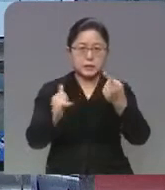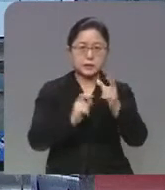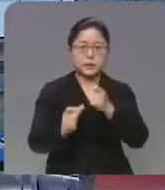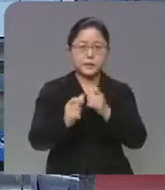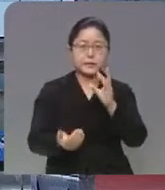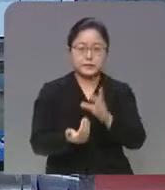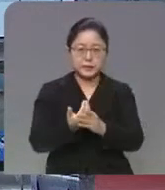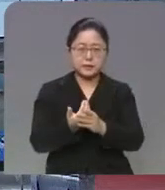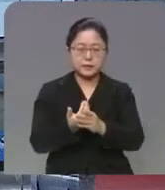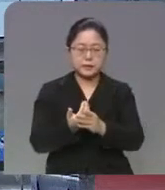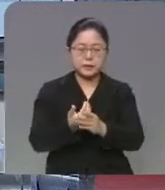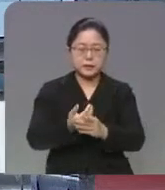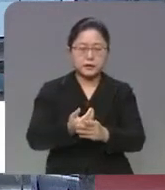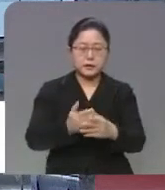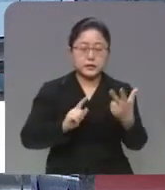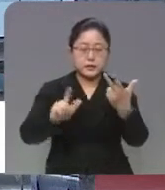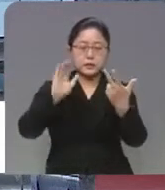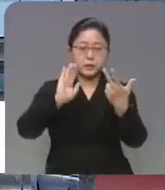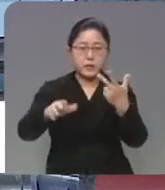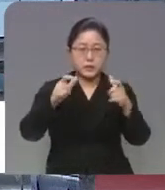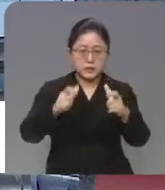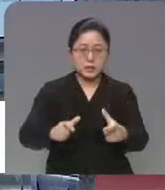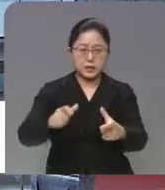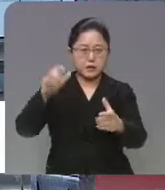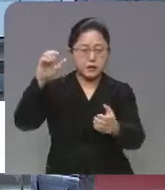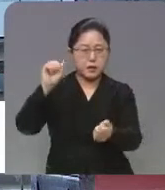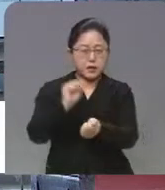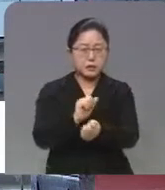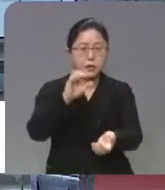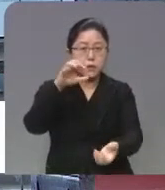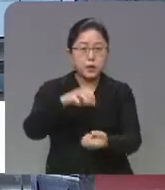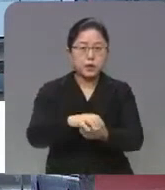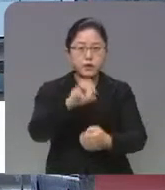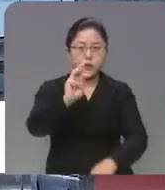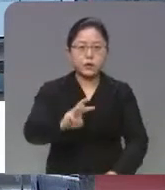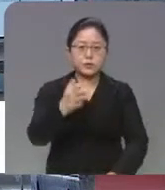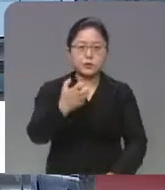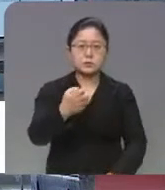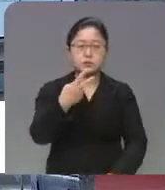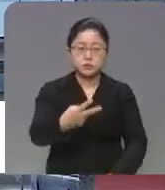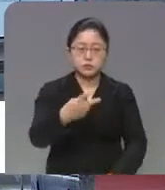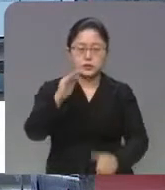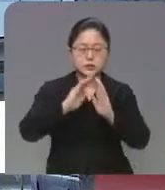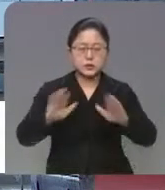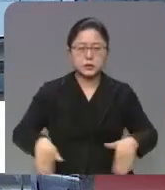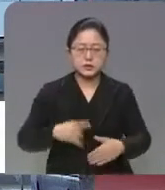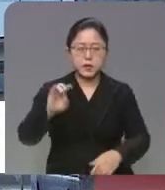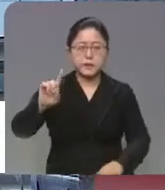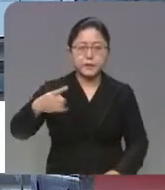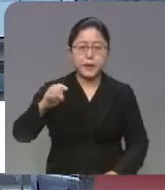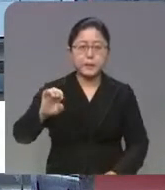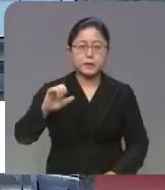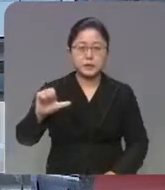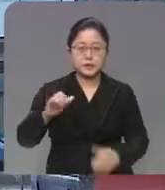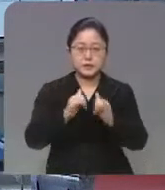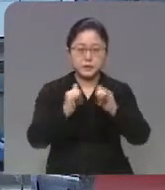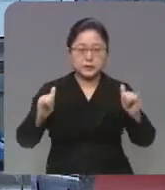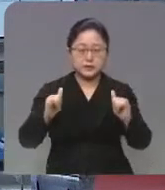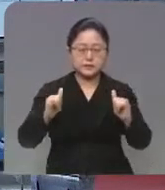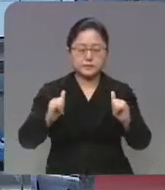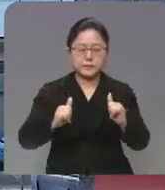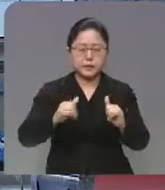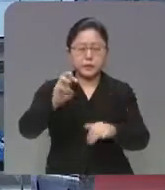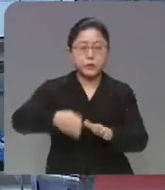나왔습니다. 이로써 지난 7일 이후 지역 감염 누적 확진자는 광주 82명, 전남 145명입니다.